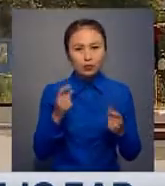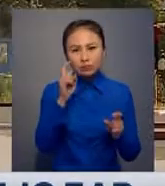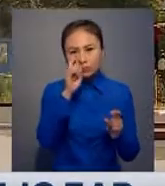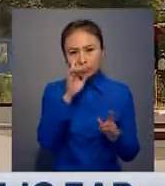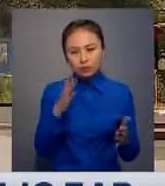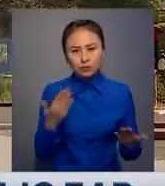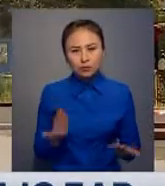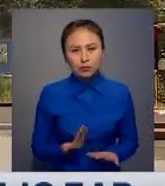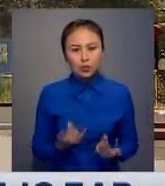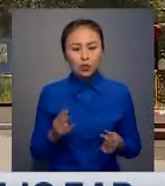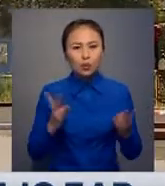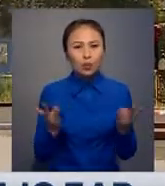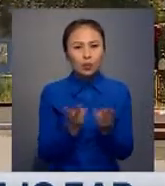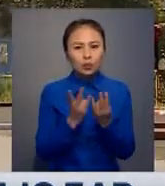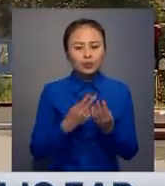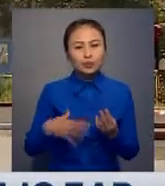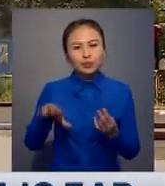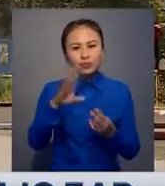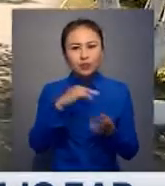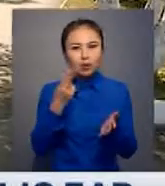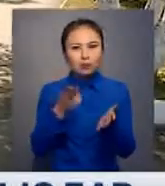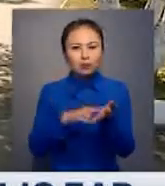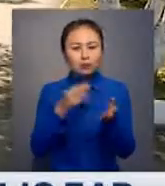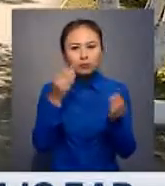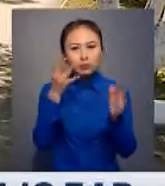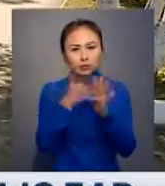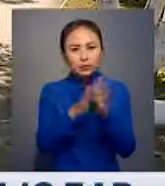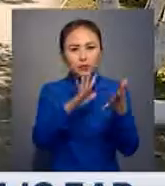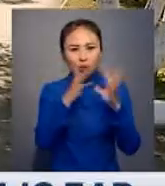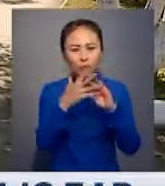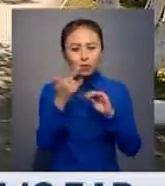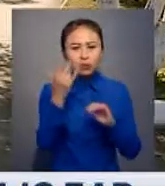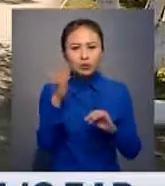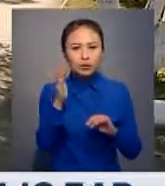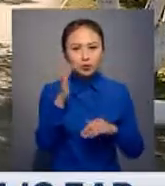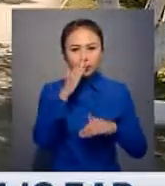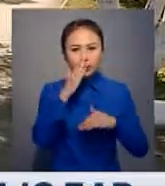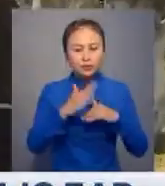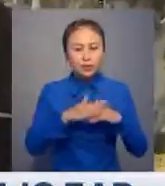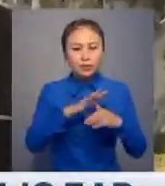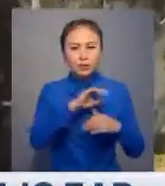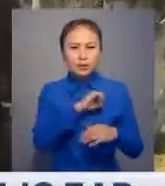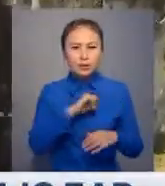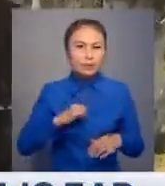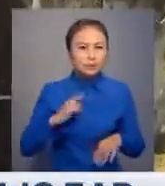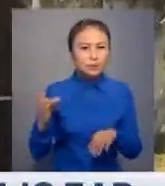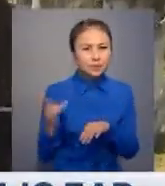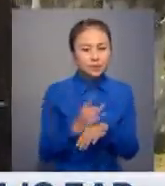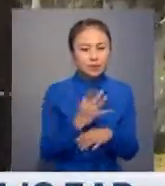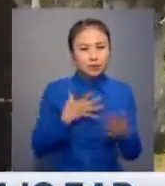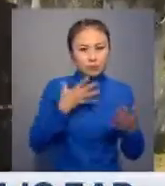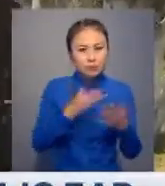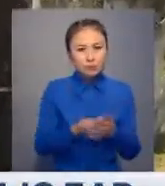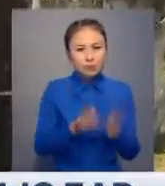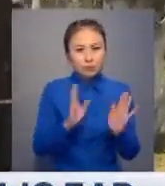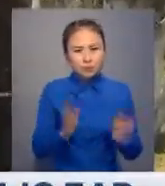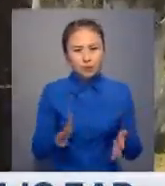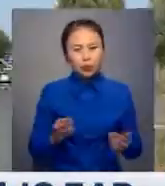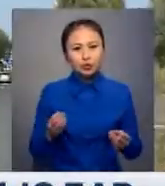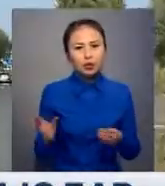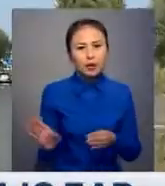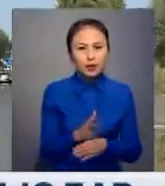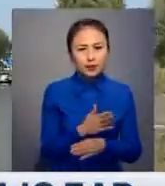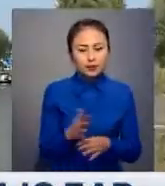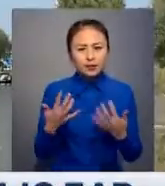жағдайымыз. Қоныс аударушыларға көші-қон шығыны үшін 35 айлық есептік көрсеткіш көлемінде бір реттік демеу қаржы бөлінеді. Одан бөлек